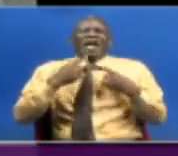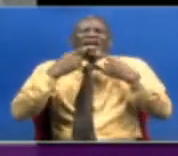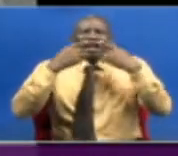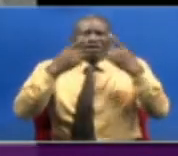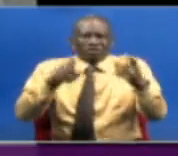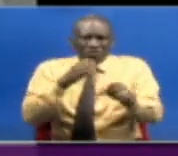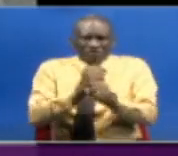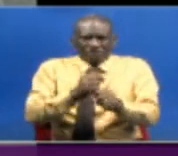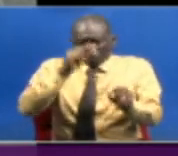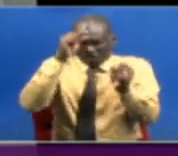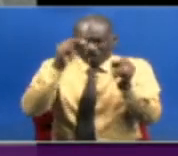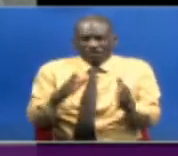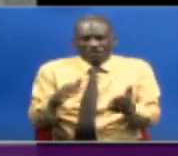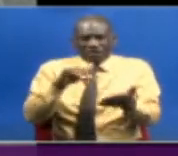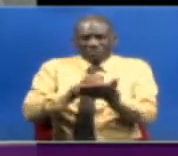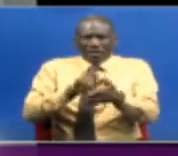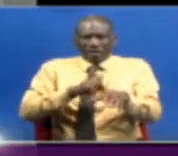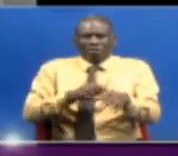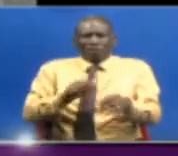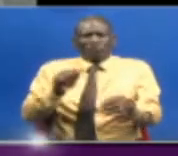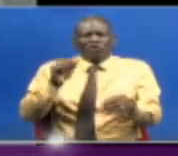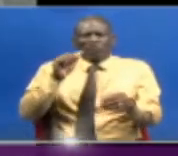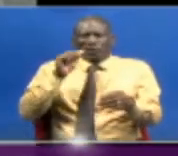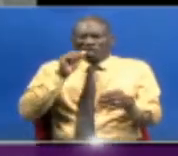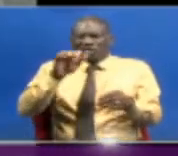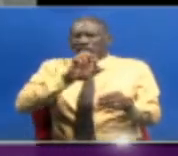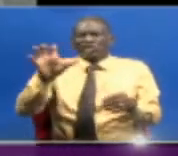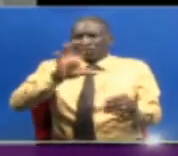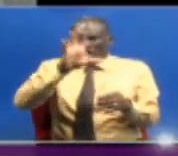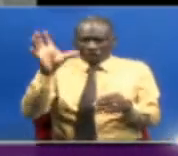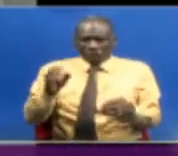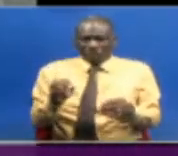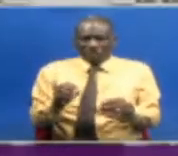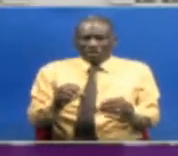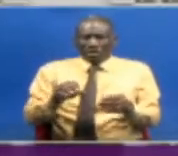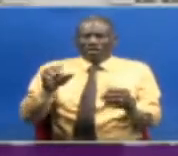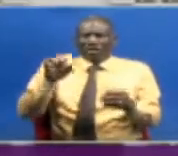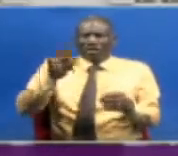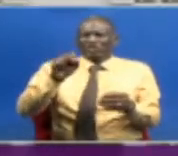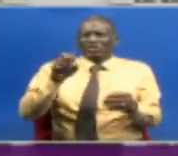lililofanywa na gavana wakati huo wa British East Africa, Sir Philip Mitchell.